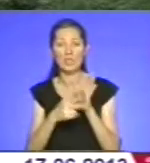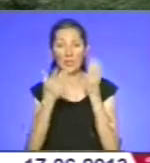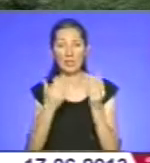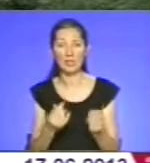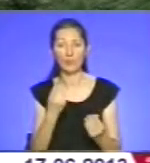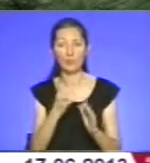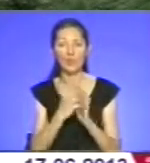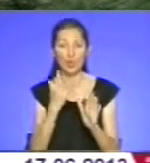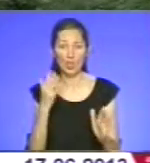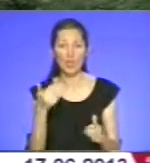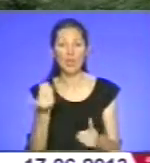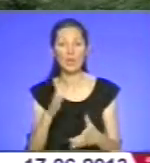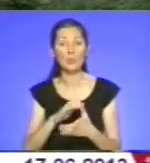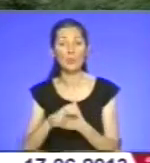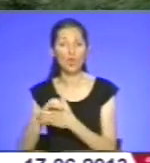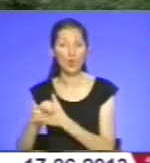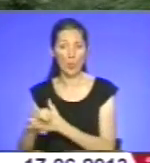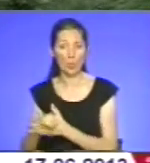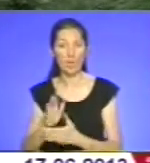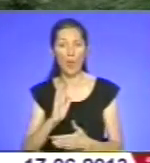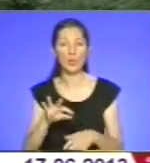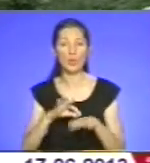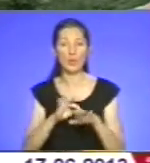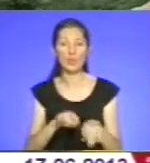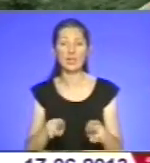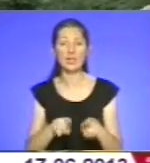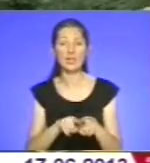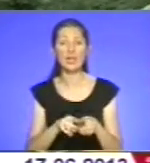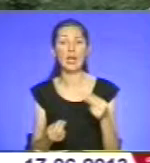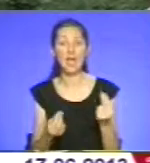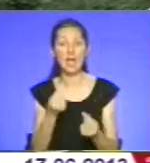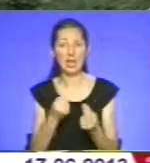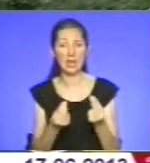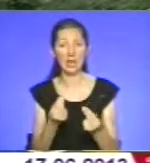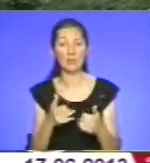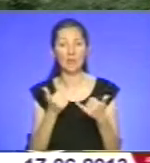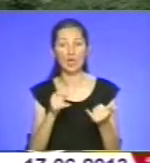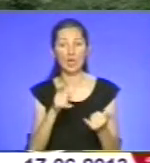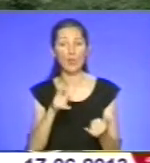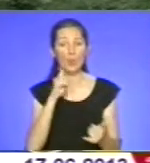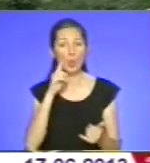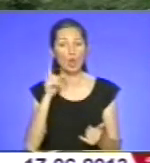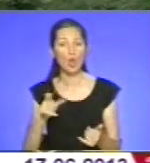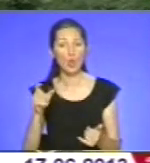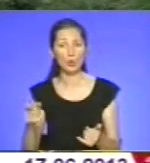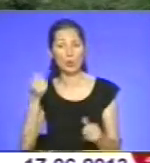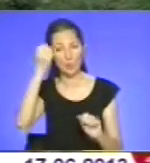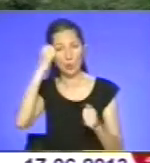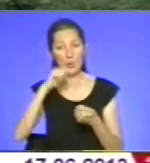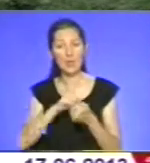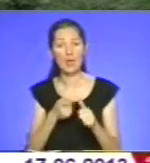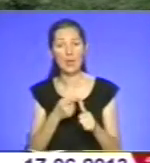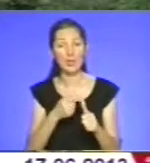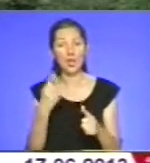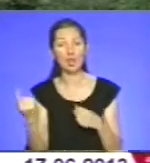чергу вони познайомилися і були проведені такі інтеграційні ігри для того, щоб молоді люди запам'ятали імена один одного,